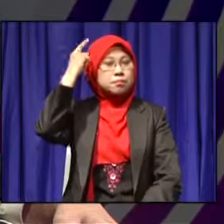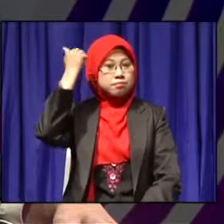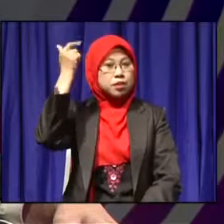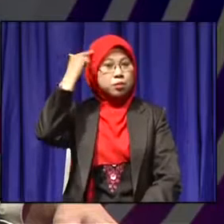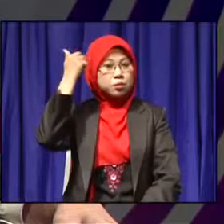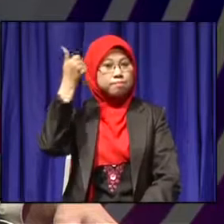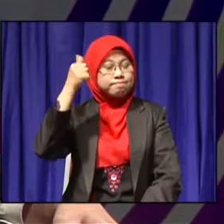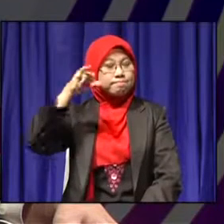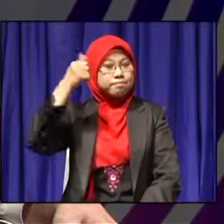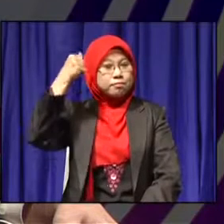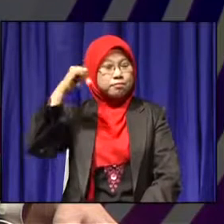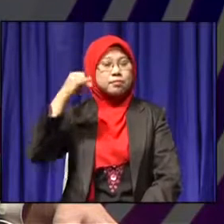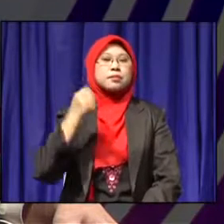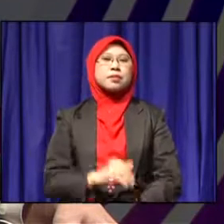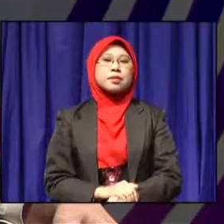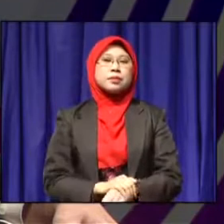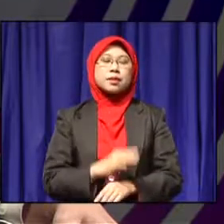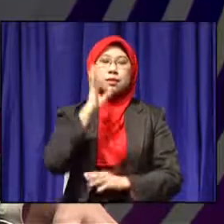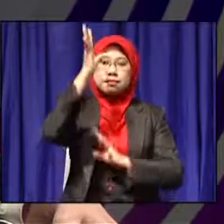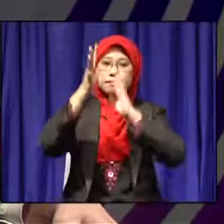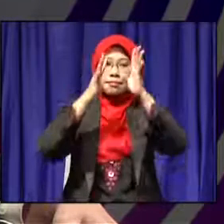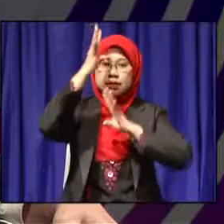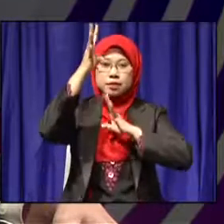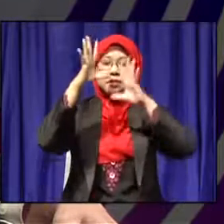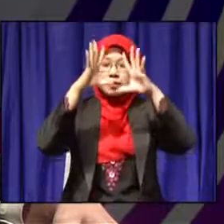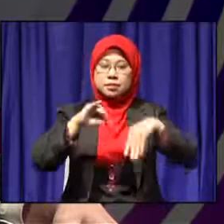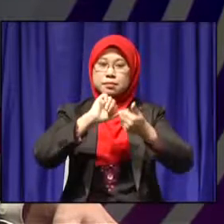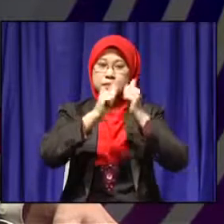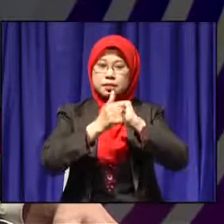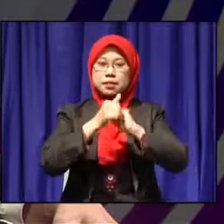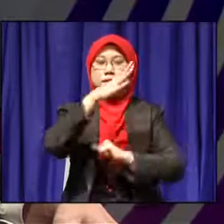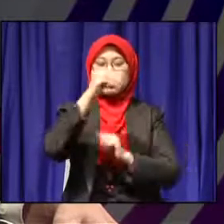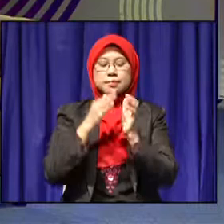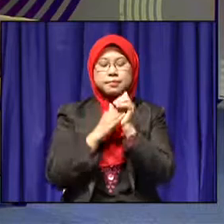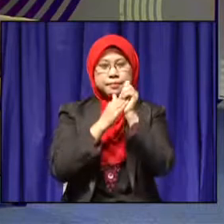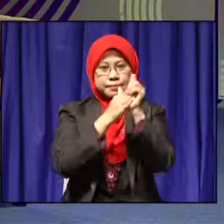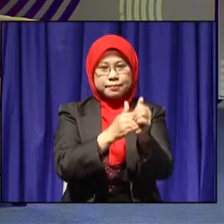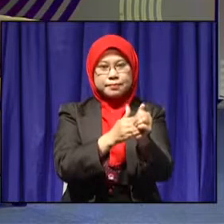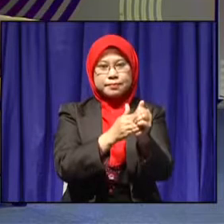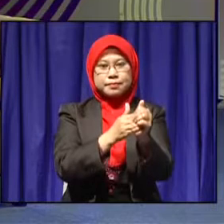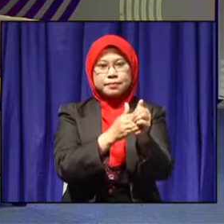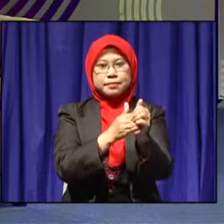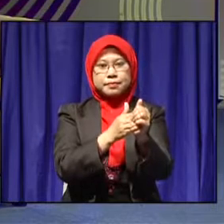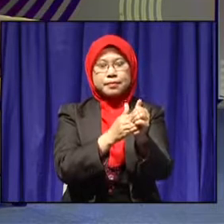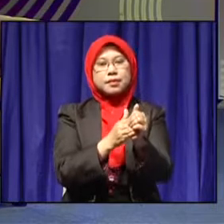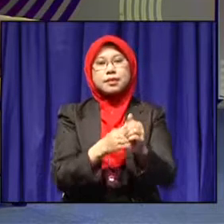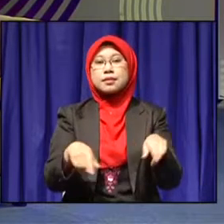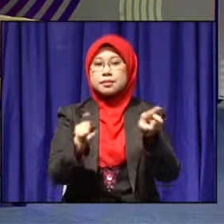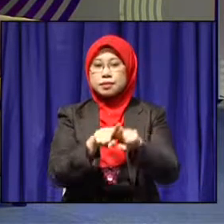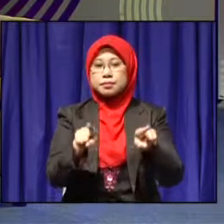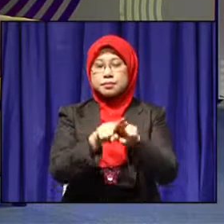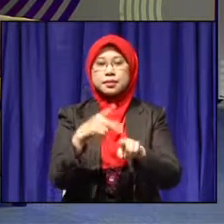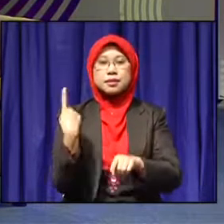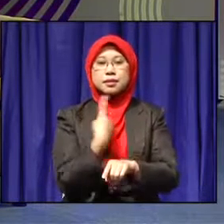inovatif dan penyelesaian masalah setelah ke pimpinan ya tidak lupa juga kita